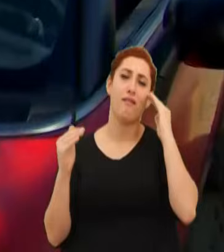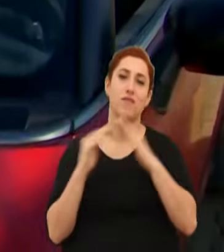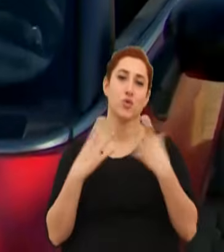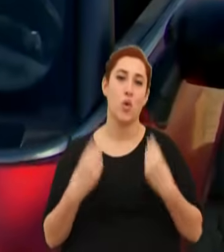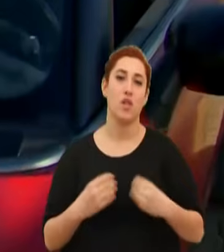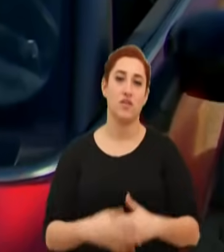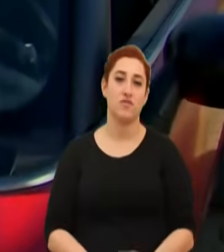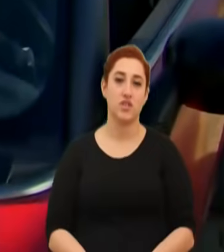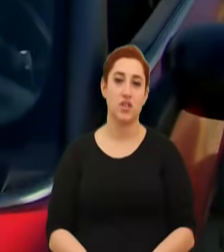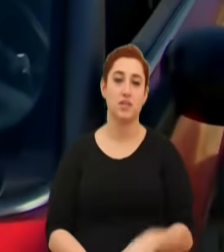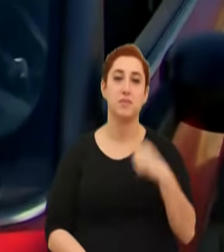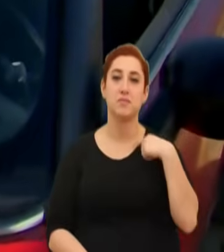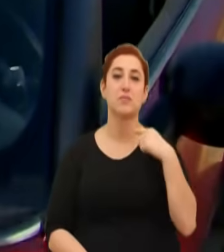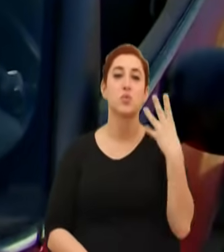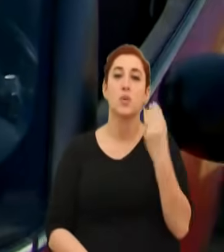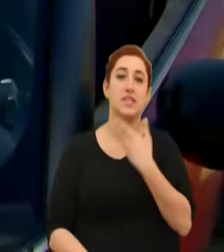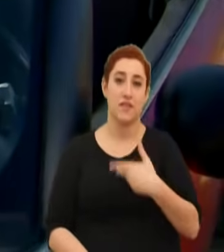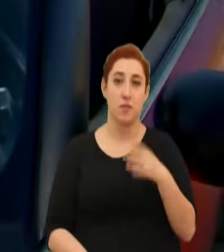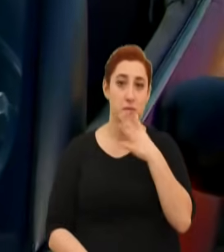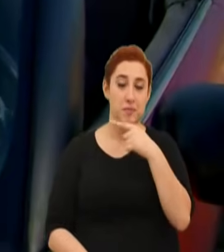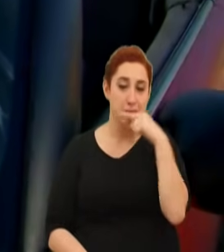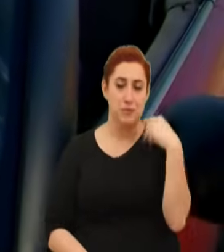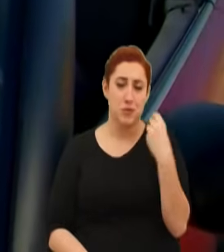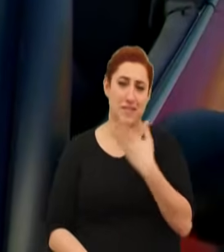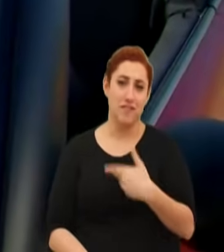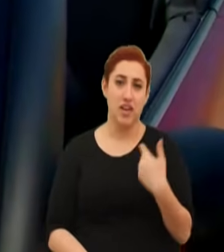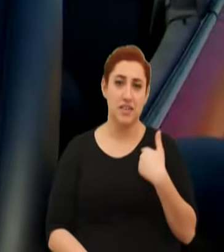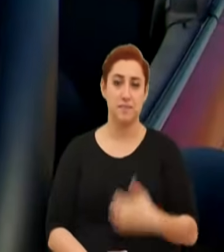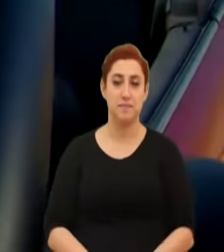anlaşacağız. Ben kırmızıyı çok severim, biliyor musun?